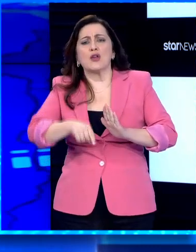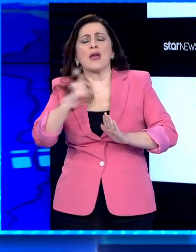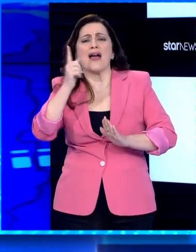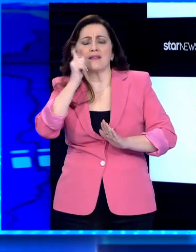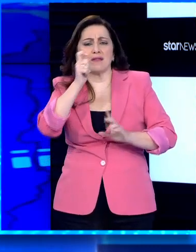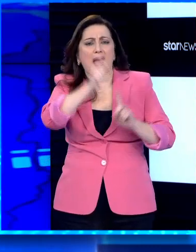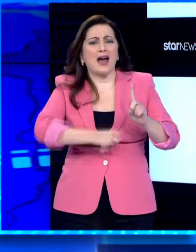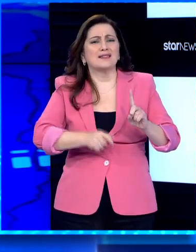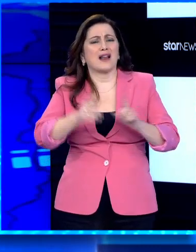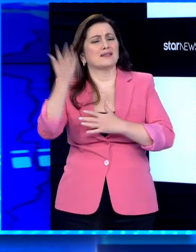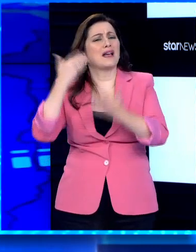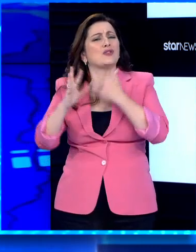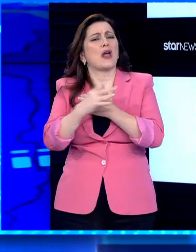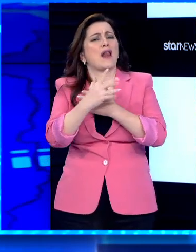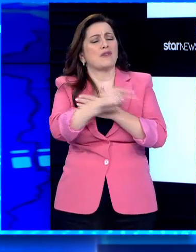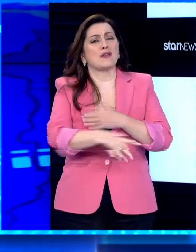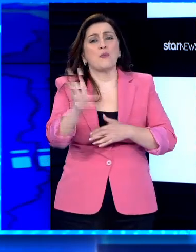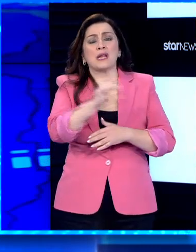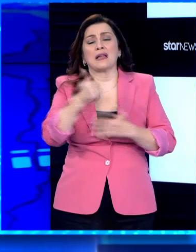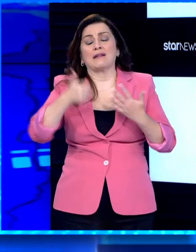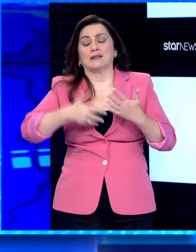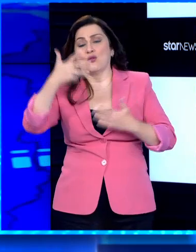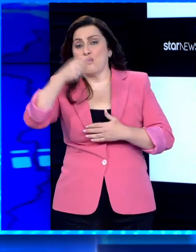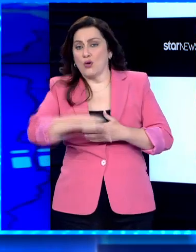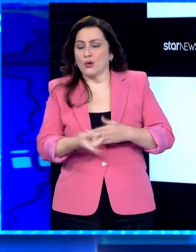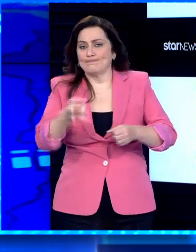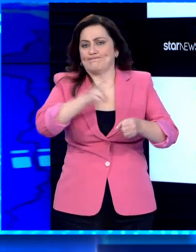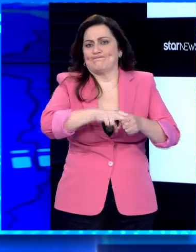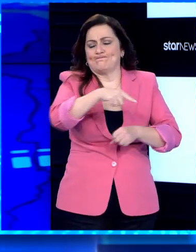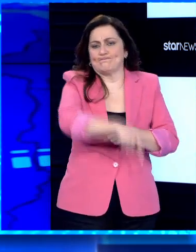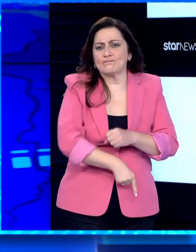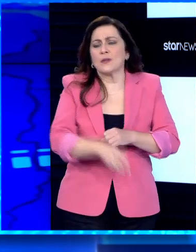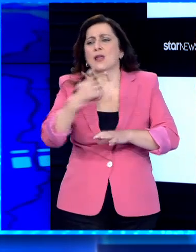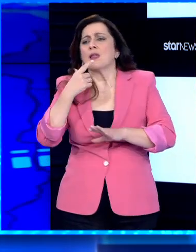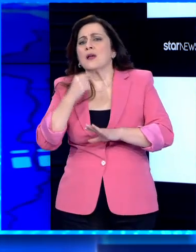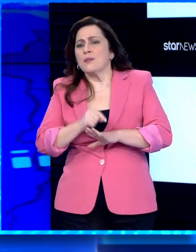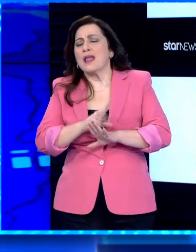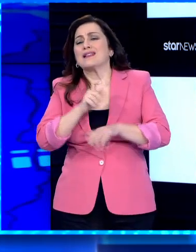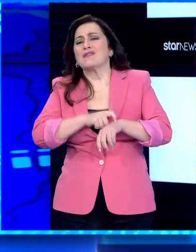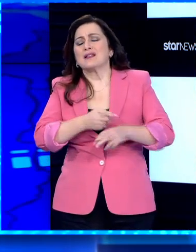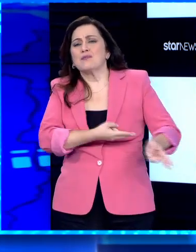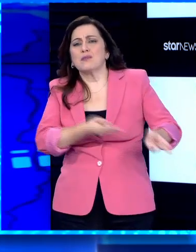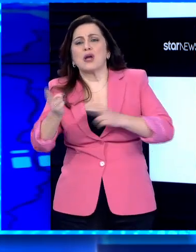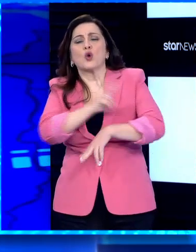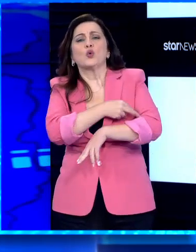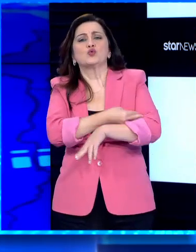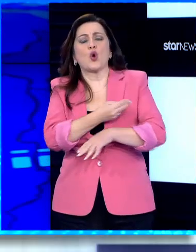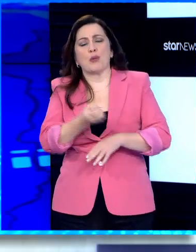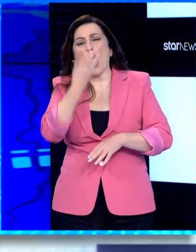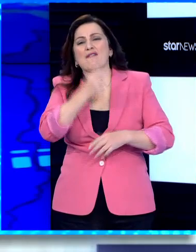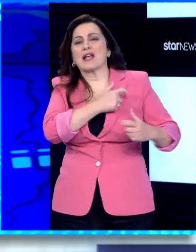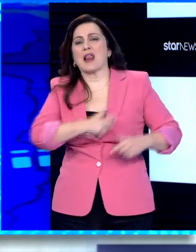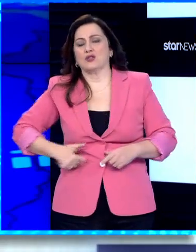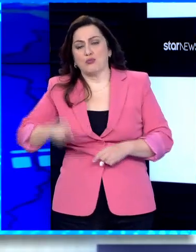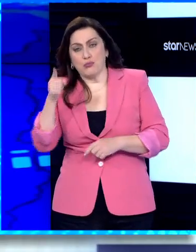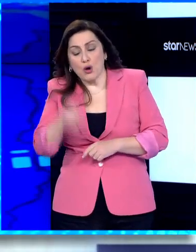άνδρα αλβανικής καταγωγής, 56 ετών, να πέφτει θύμα μαφιόζικης εκτέλεσης και να αφήνει την τελευταία του πνοή στο νοσοκομείο Ευαγγελισμός.